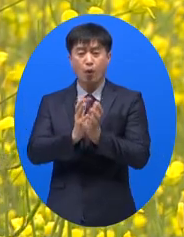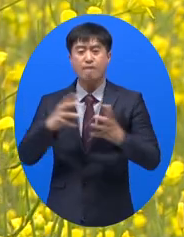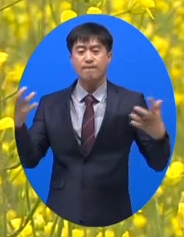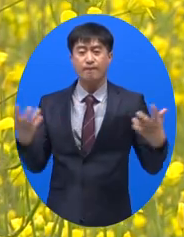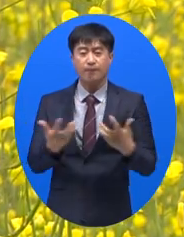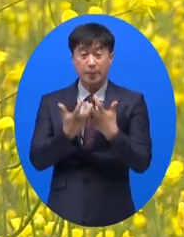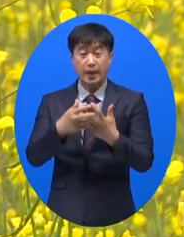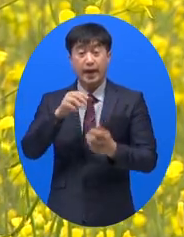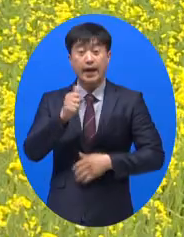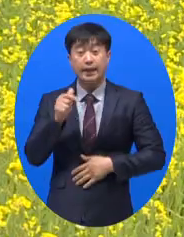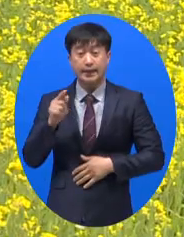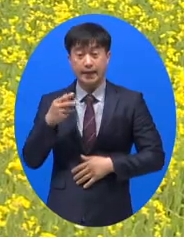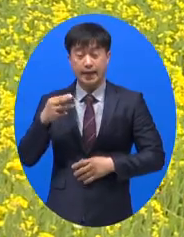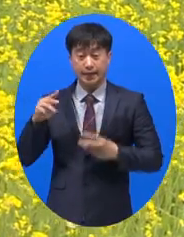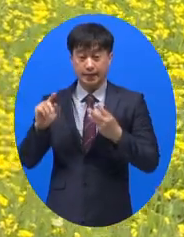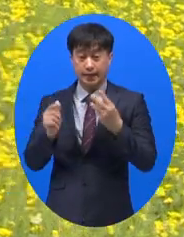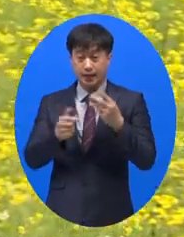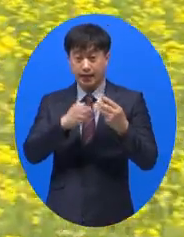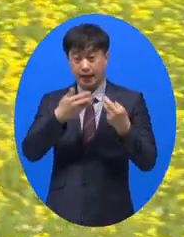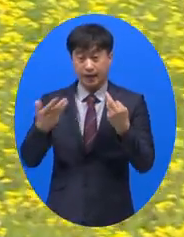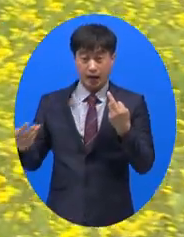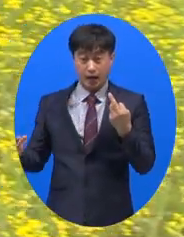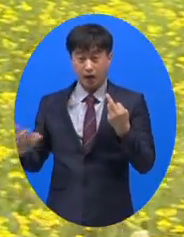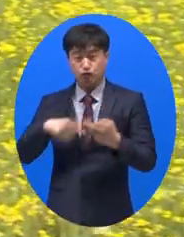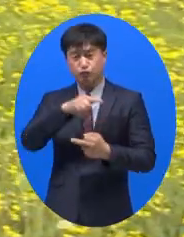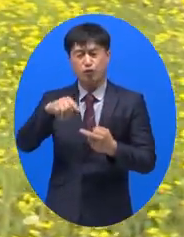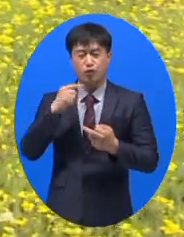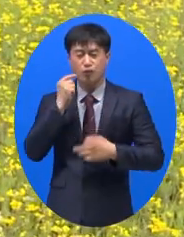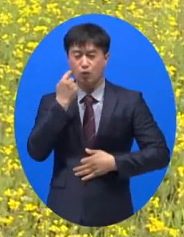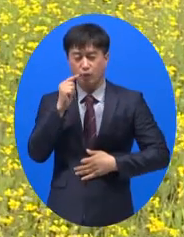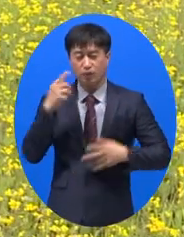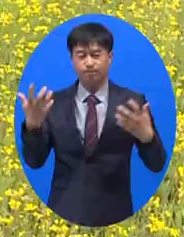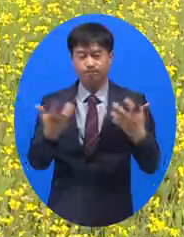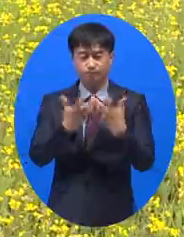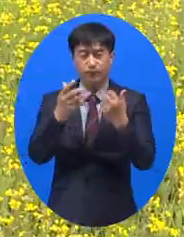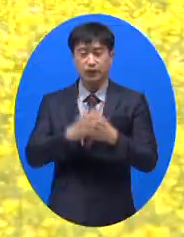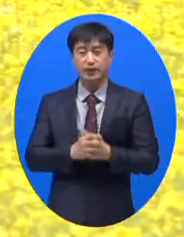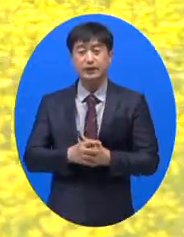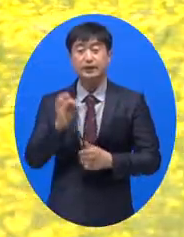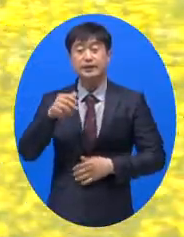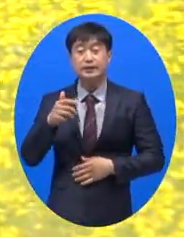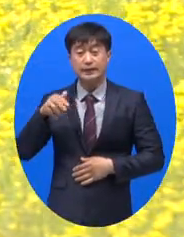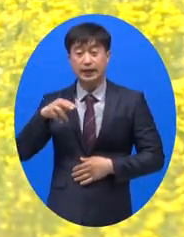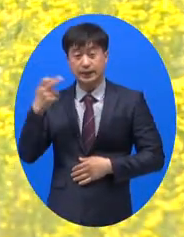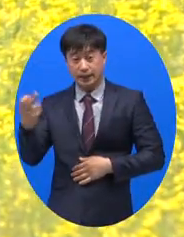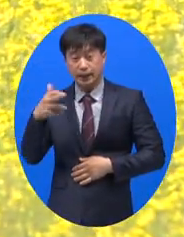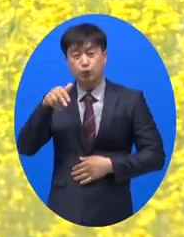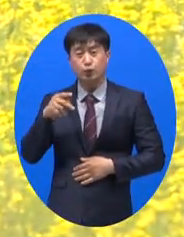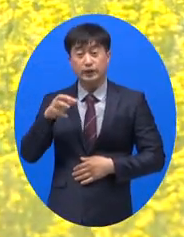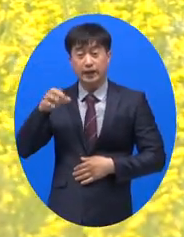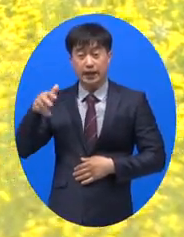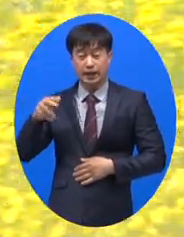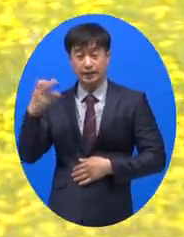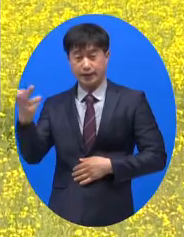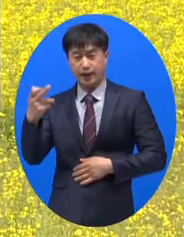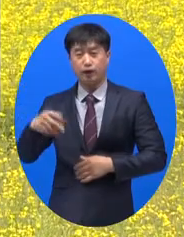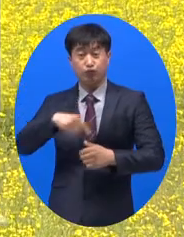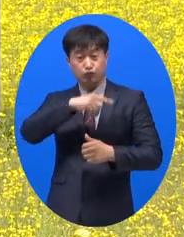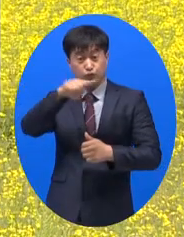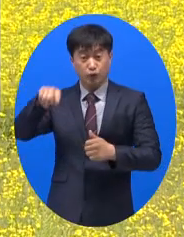유채꽃 심한 바라면서 한탄강 수변 이 새 노랗게 물들었습니다 은장 산과 종자 산을 배경으로